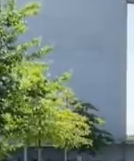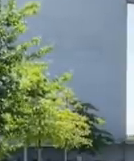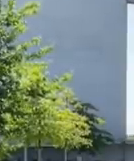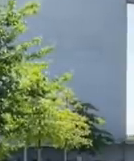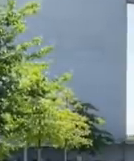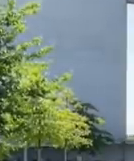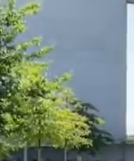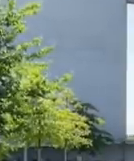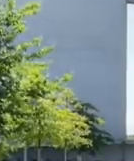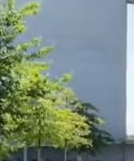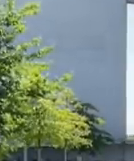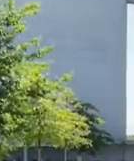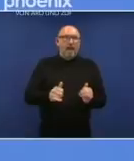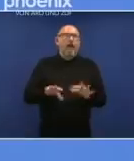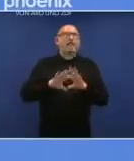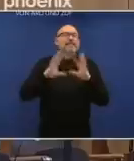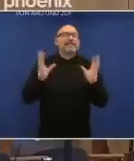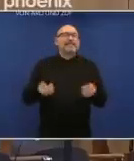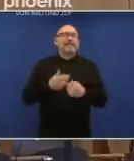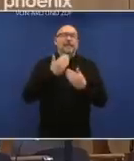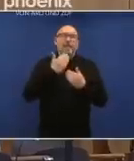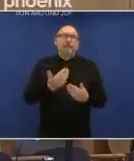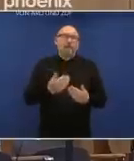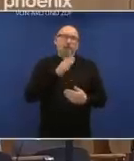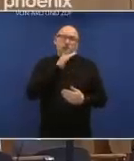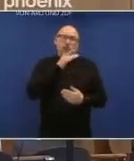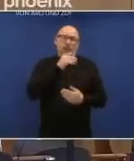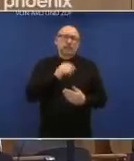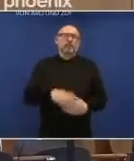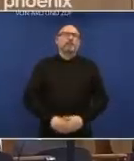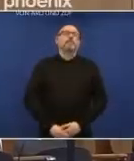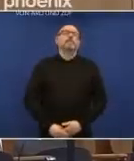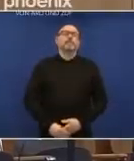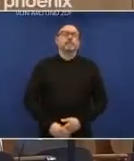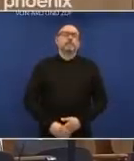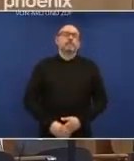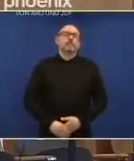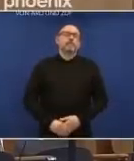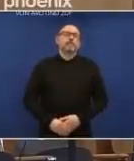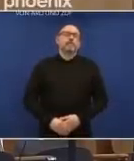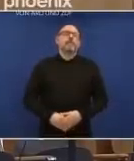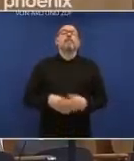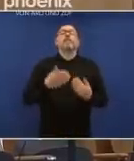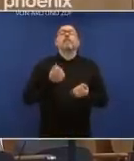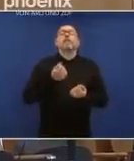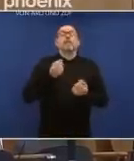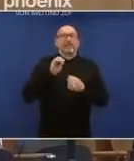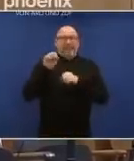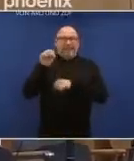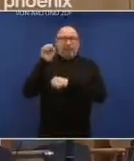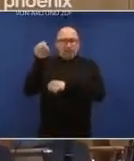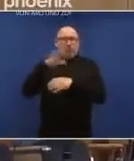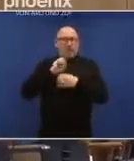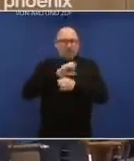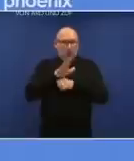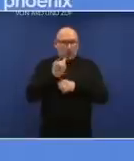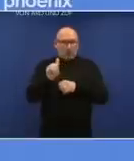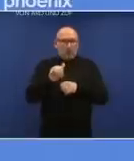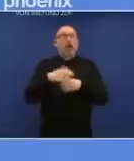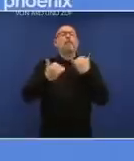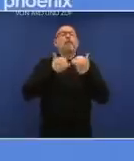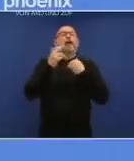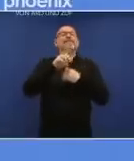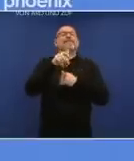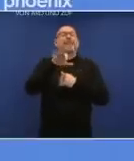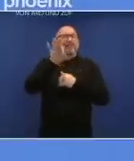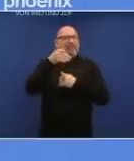den ich schon geschrieben habe. Schauen Sie sich das an. Herr Reitschuster, nochmal zum Thema Corona. Jawohl, Herr Kautz, es gab einen Bericht im ZDF, da hieß